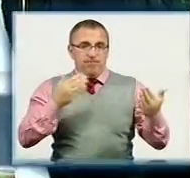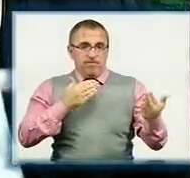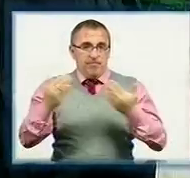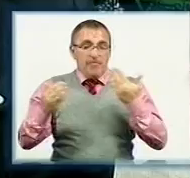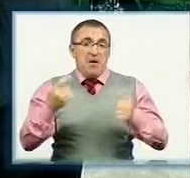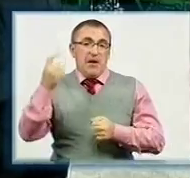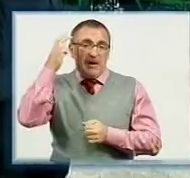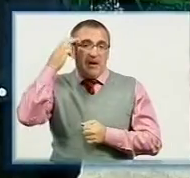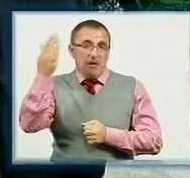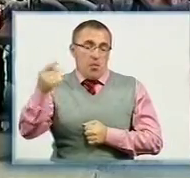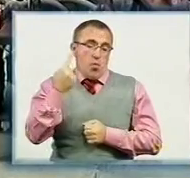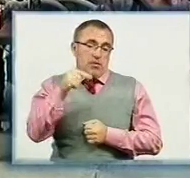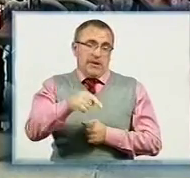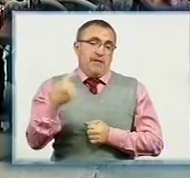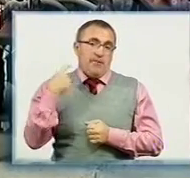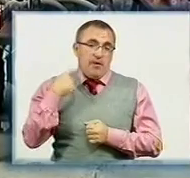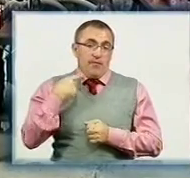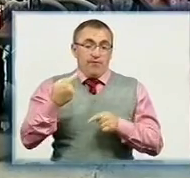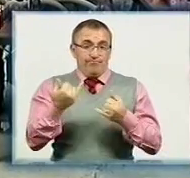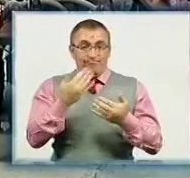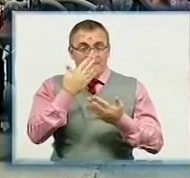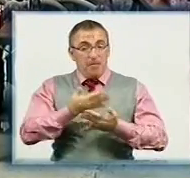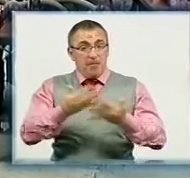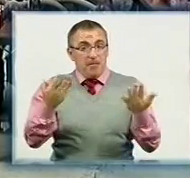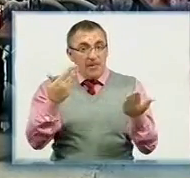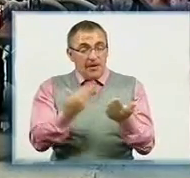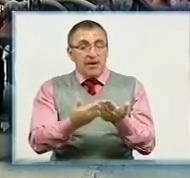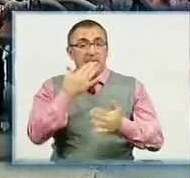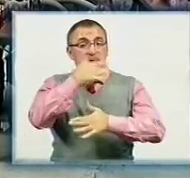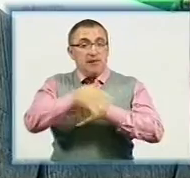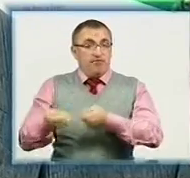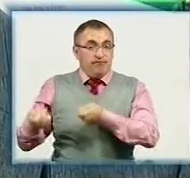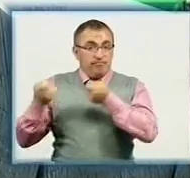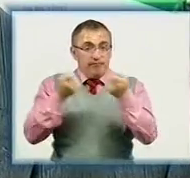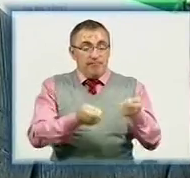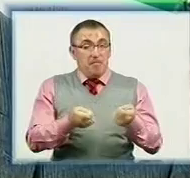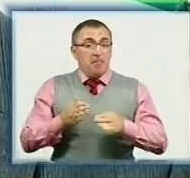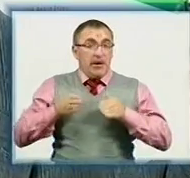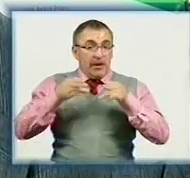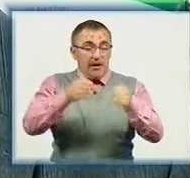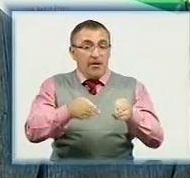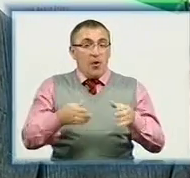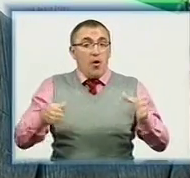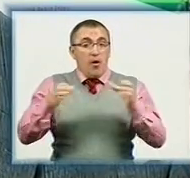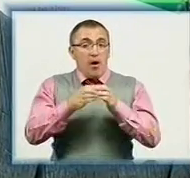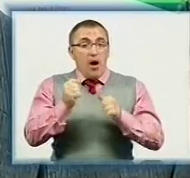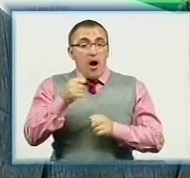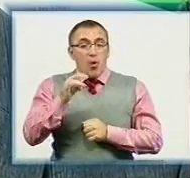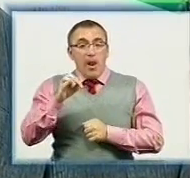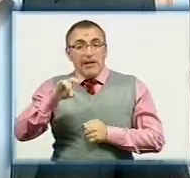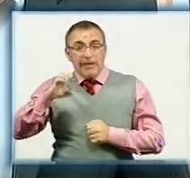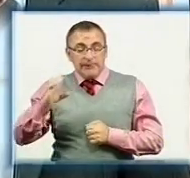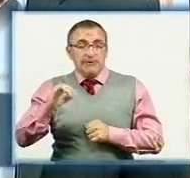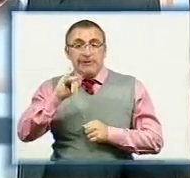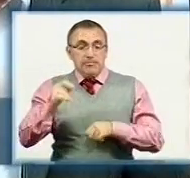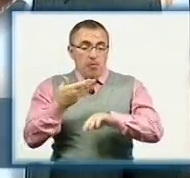Києві, одна в Кіровограді. Цьогоріч представлено чимало техніки з-за кордону. Вперше на Агроекспо приїхали представники компанії «Агроланди» з Польщі.